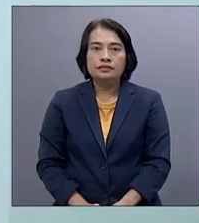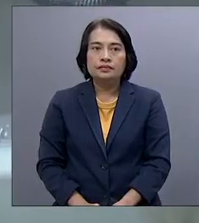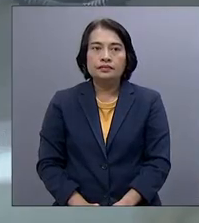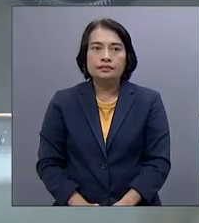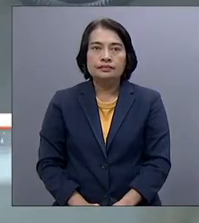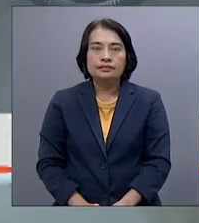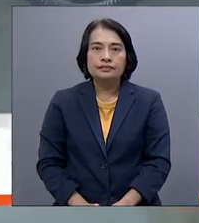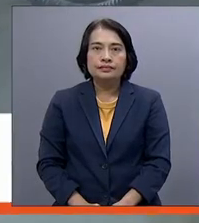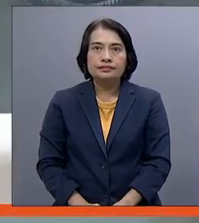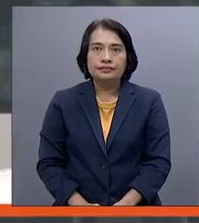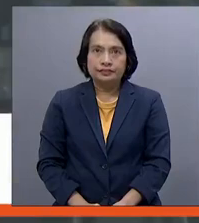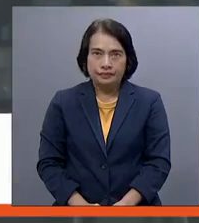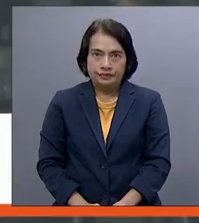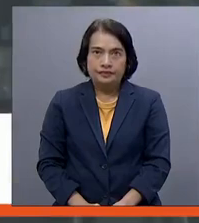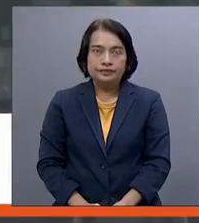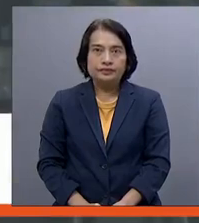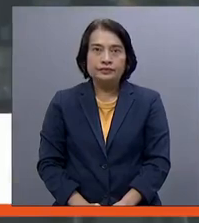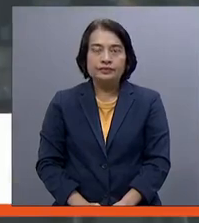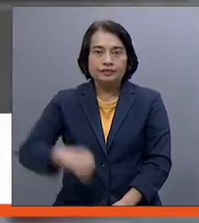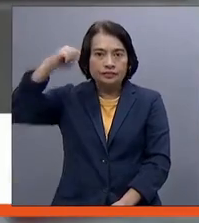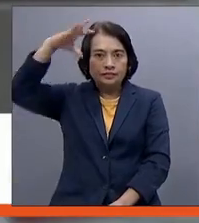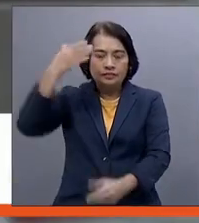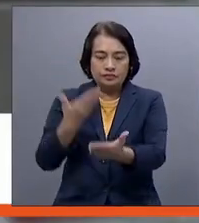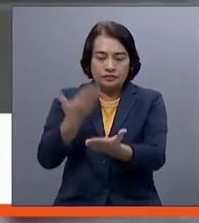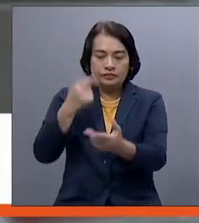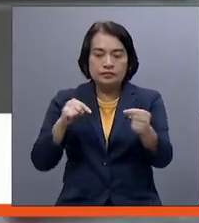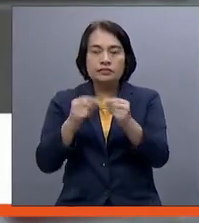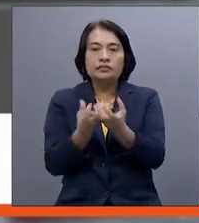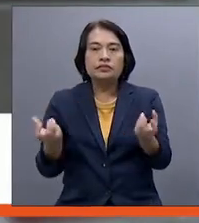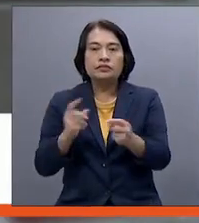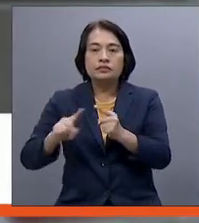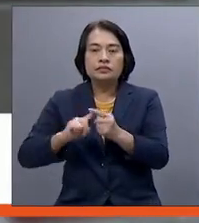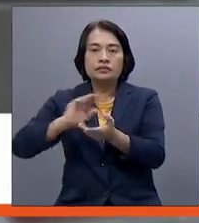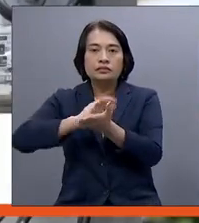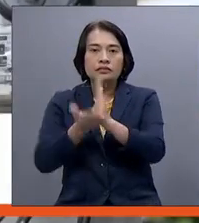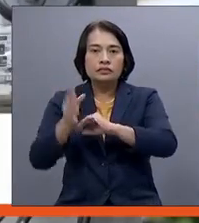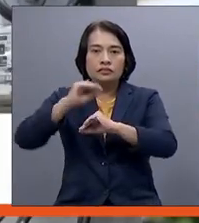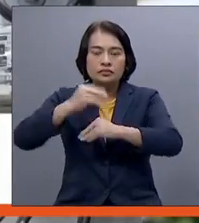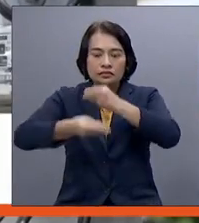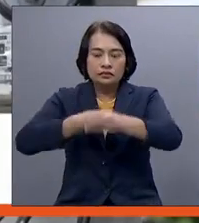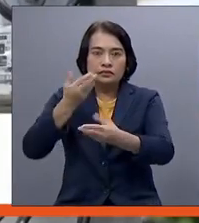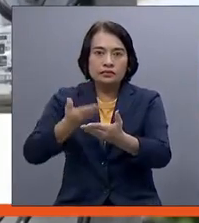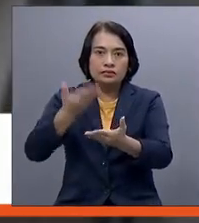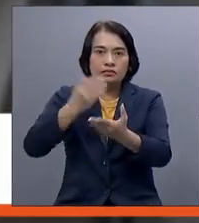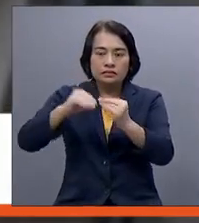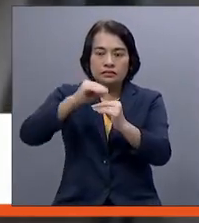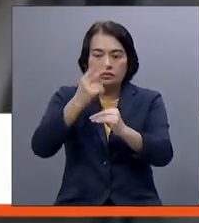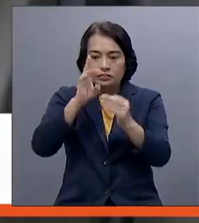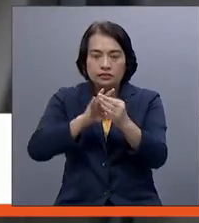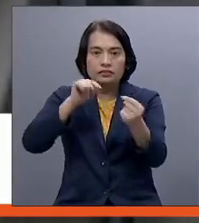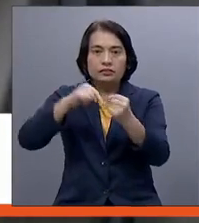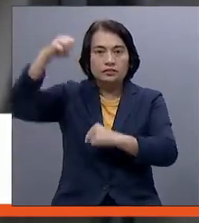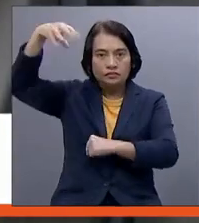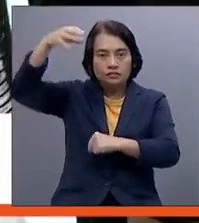ภาคอุตสาหกรรมห่วงค่าไฟแพงทำต้นทุนสินค้าปรับขึ้นจับตาแผนพัฒนาพลังงานฉบับใหม่ค่าไฟจะถูกล